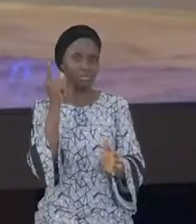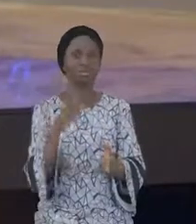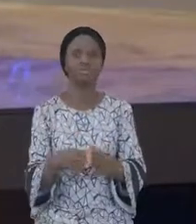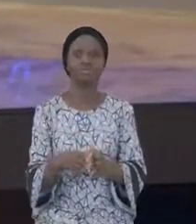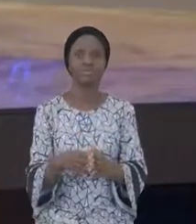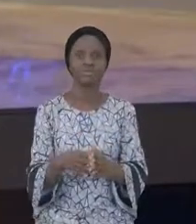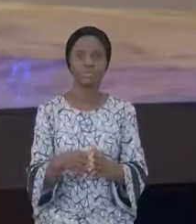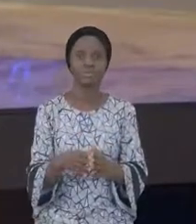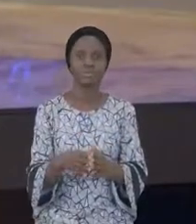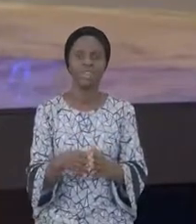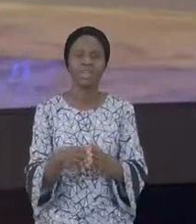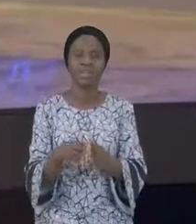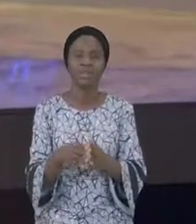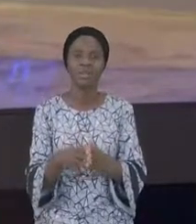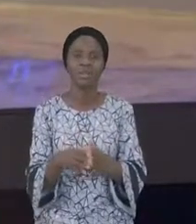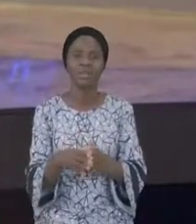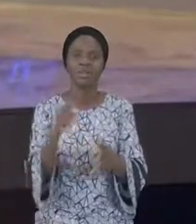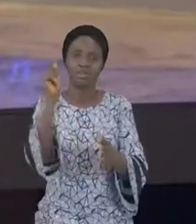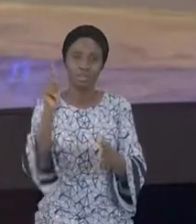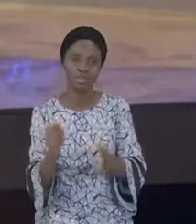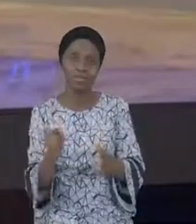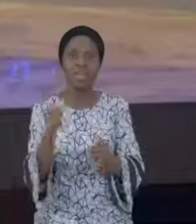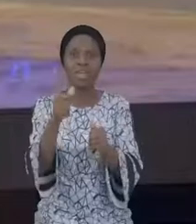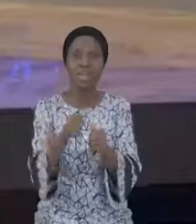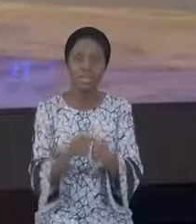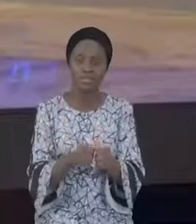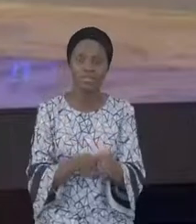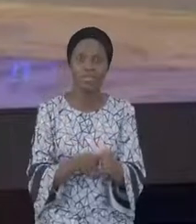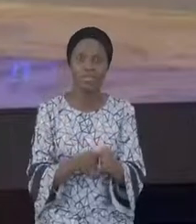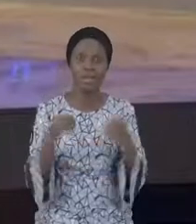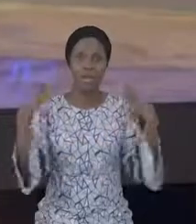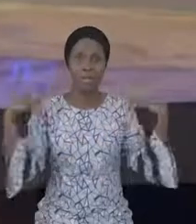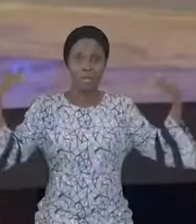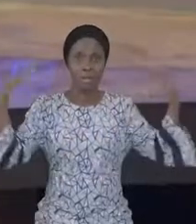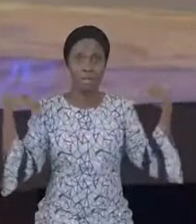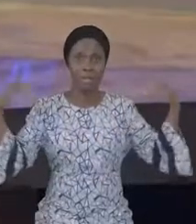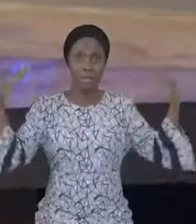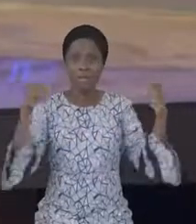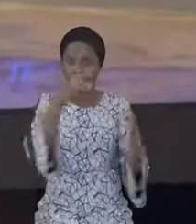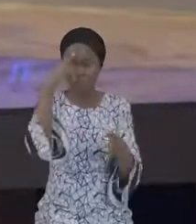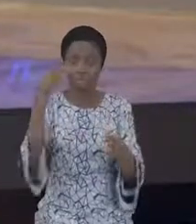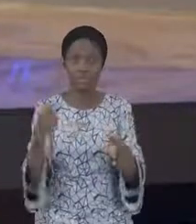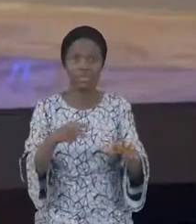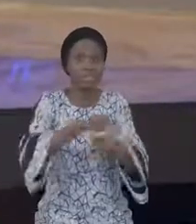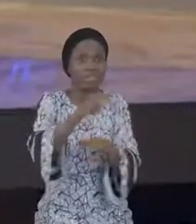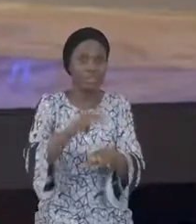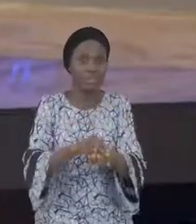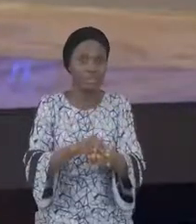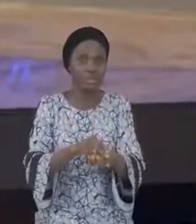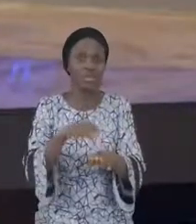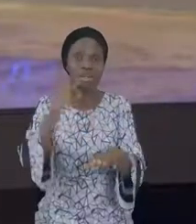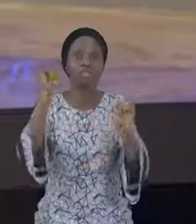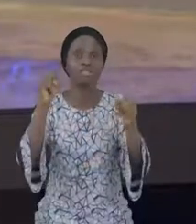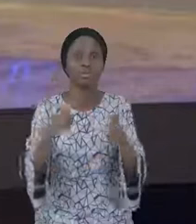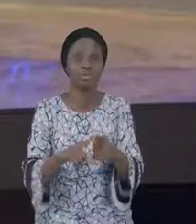alors, bird-like faculty, les and therefore d'un every oiseau, bird, donc because of the nature, à cause de is able sa to fly. Nature.